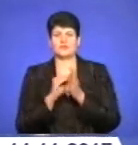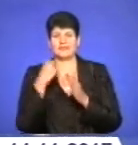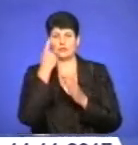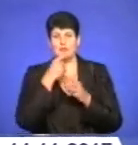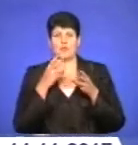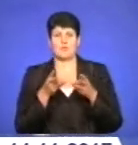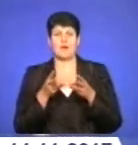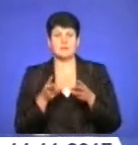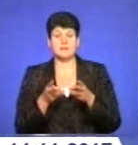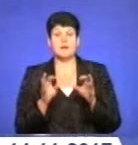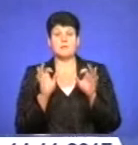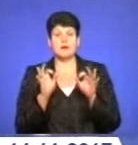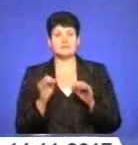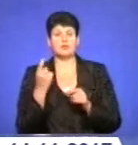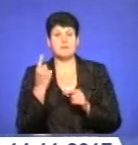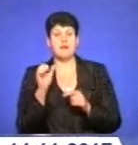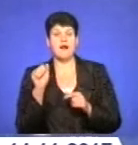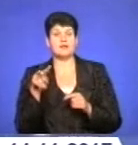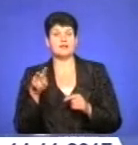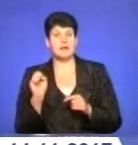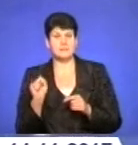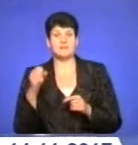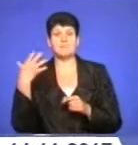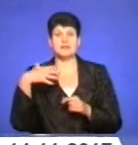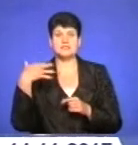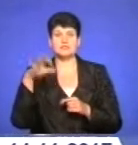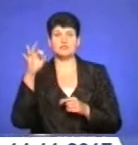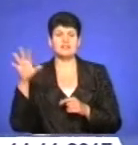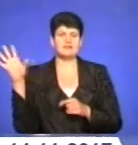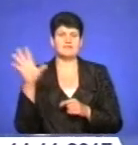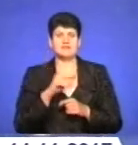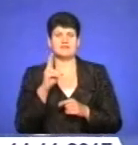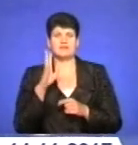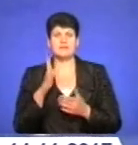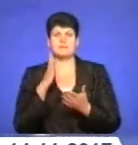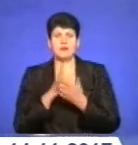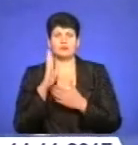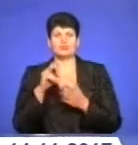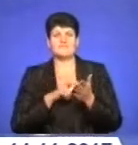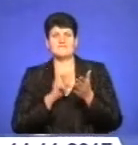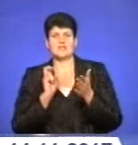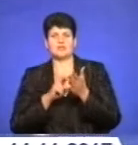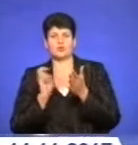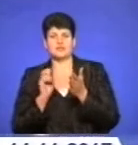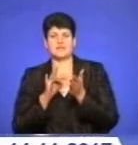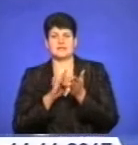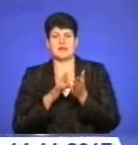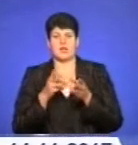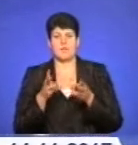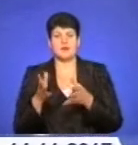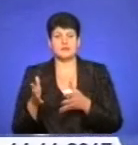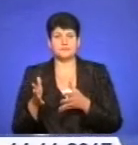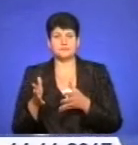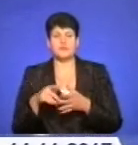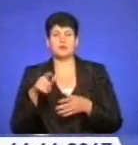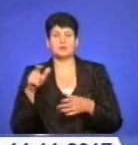опалення. Щоправда, з одним «але» – 50% усіх квартир у багатоповерхівці мають бути відключені від центрального опалення. Та